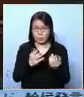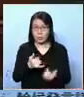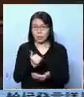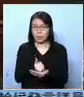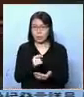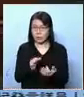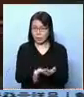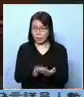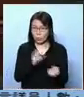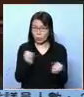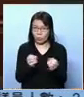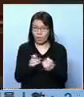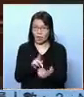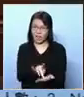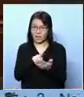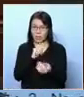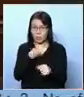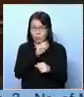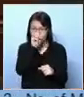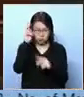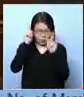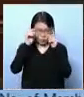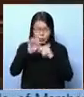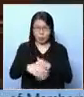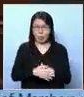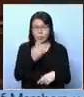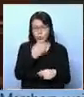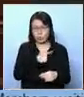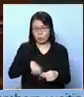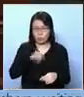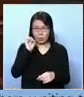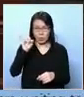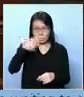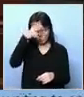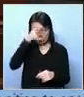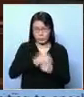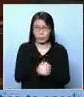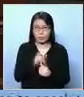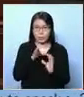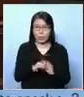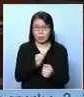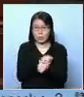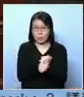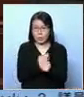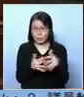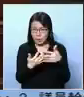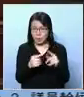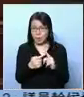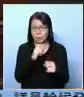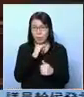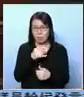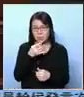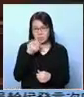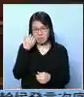面討論啦，唔需要咁樣借題發揮。咁另外就朱凱迪咧，亦都又批評政府對囚友方面嚟講咧，就係好刻薄